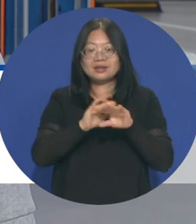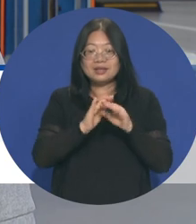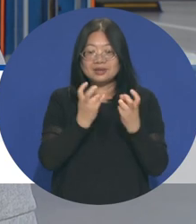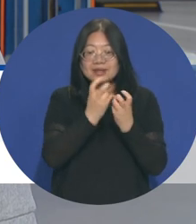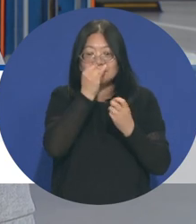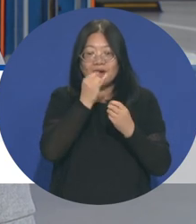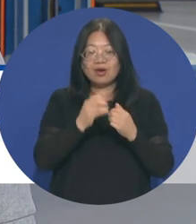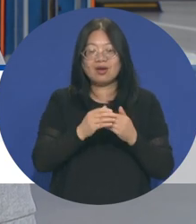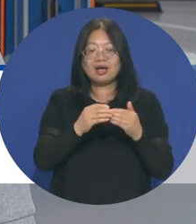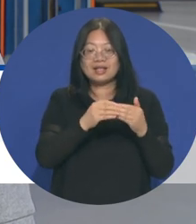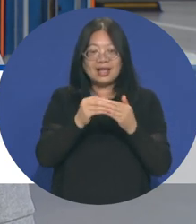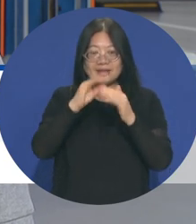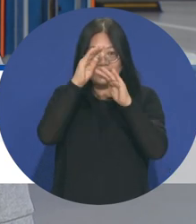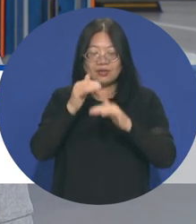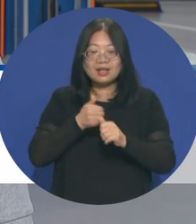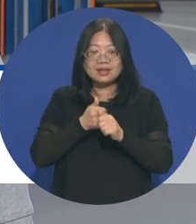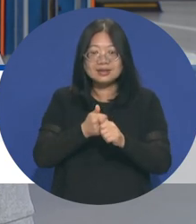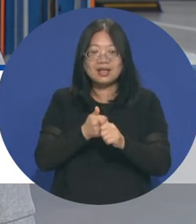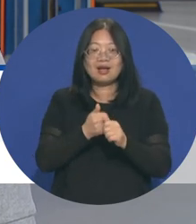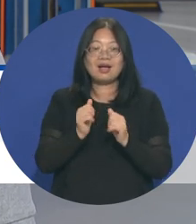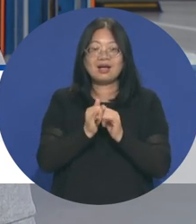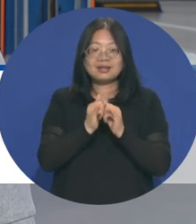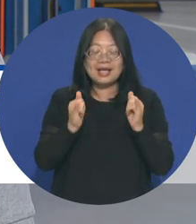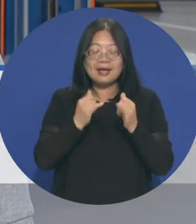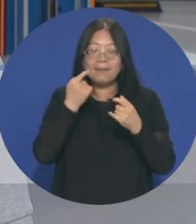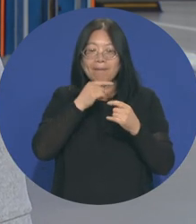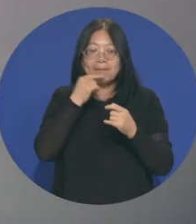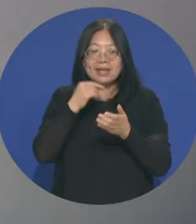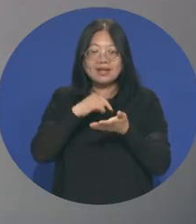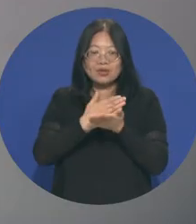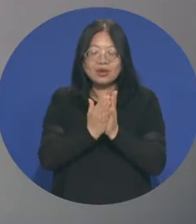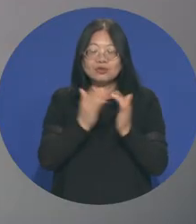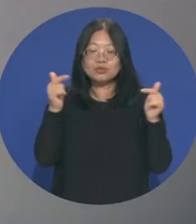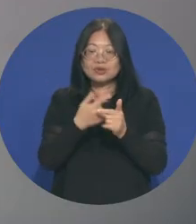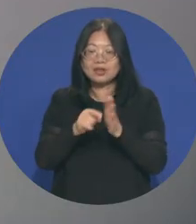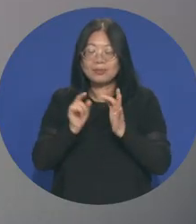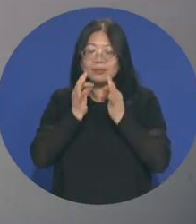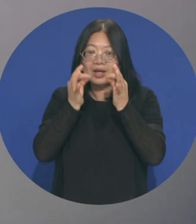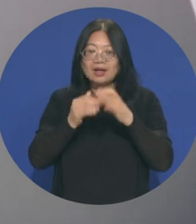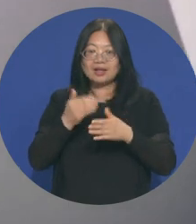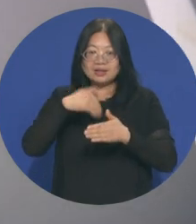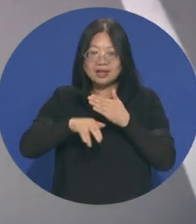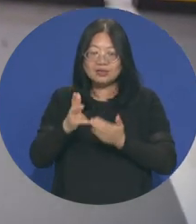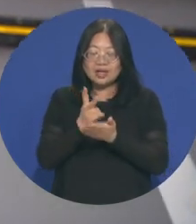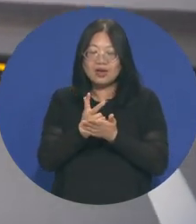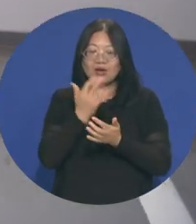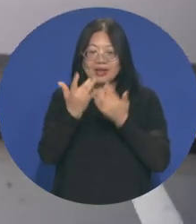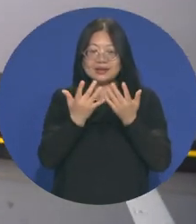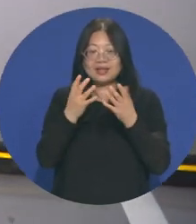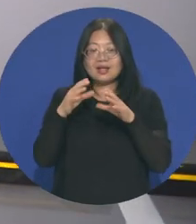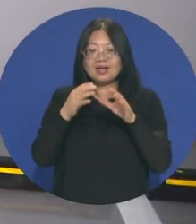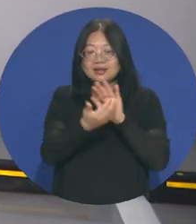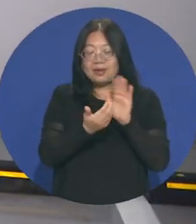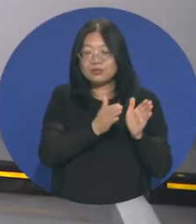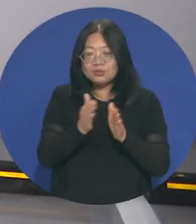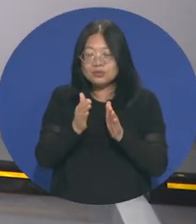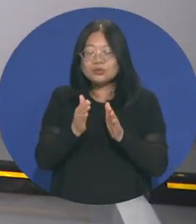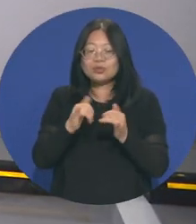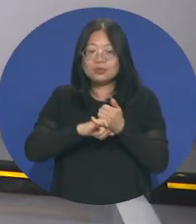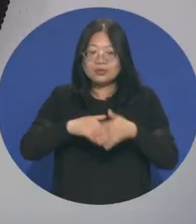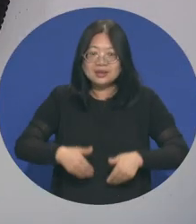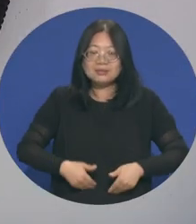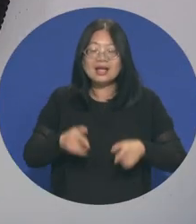신속히 대응하여 인명 및 재산 피해가 발생하지 않도록 최선을 다하겠습니다. 지하주차장에서의 화재 대비도 필수지만 지상으로